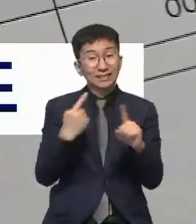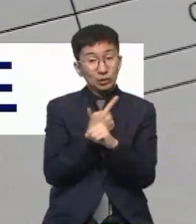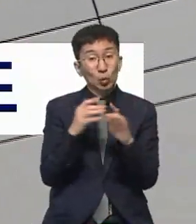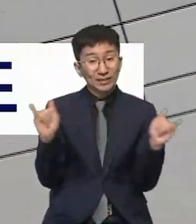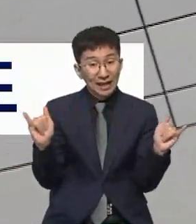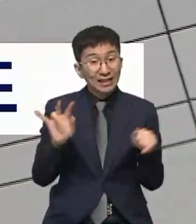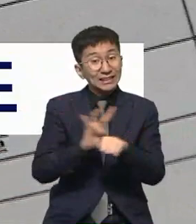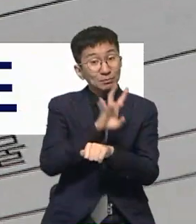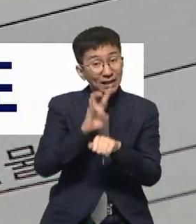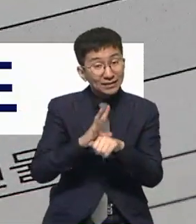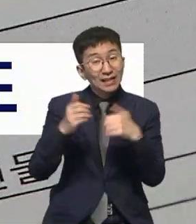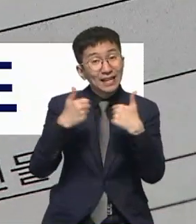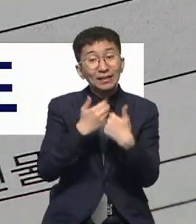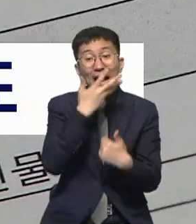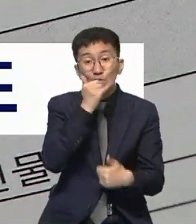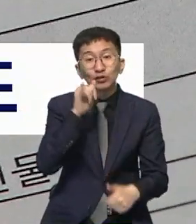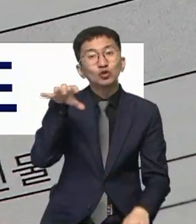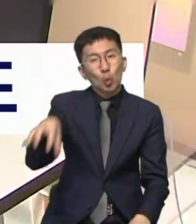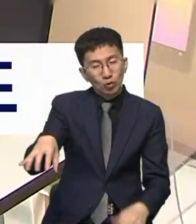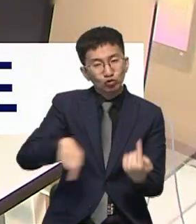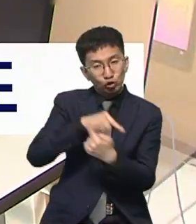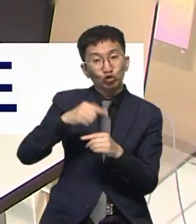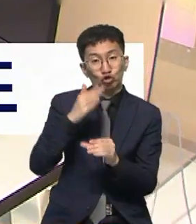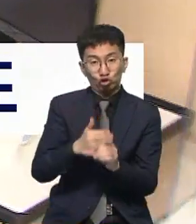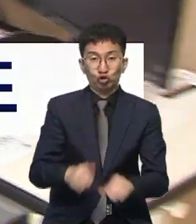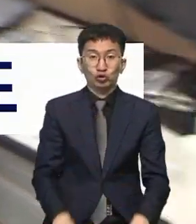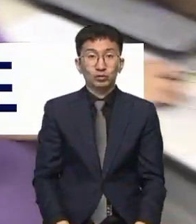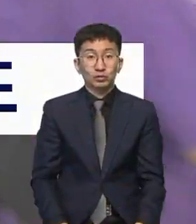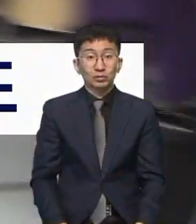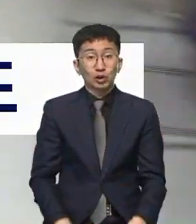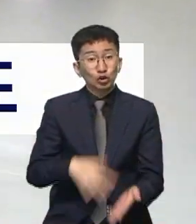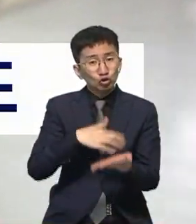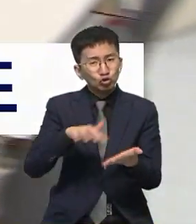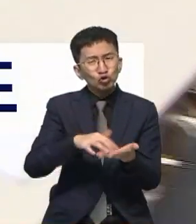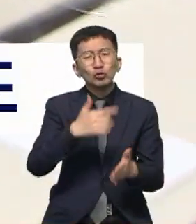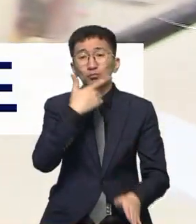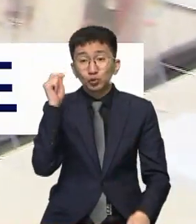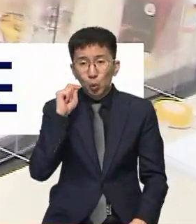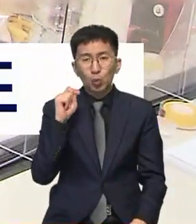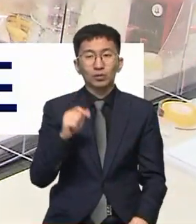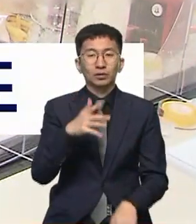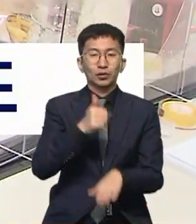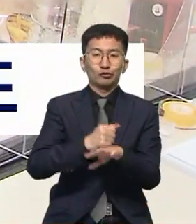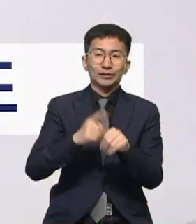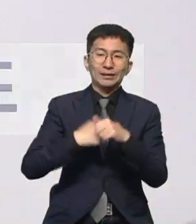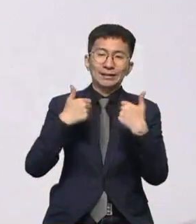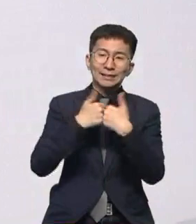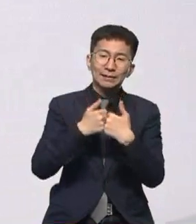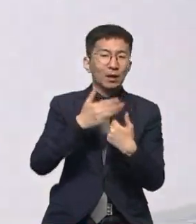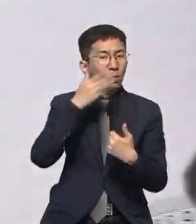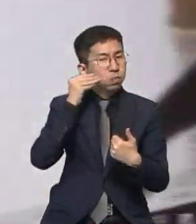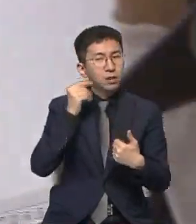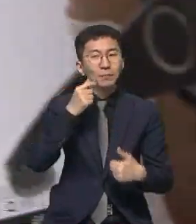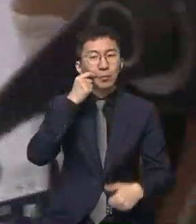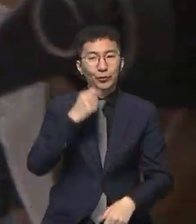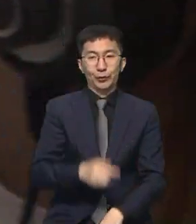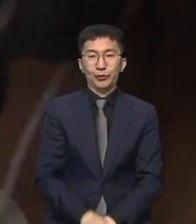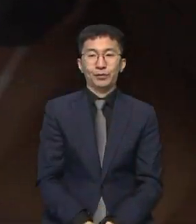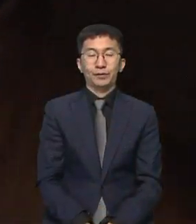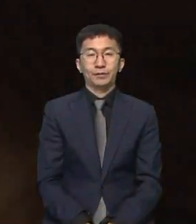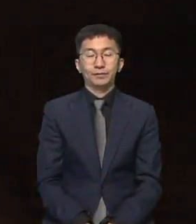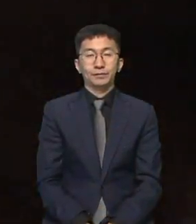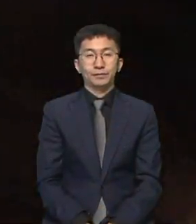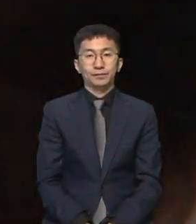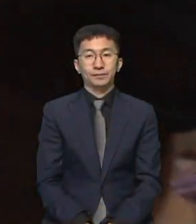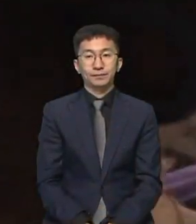수 있는 의료 상담 센터를 운영하고 있지만 센터 수가 부족한 일부 지역에선 상담이 원활하지 않을 수 있습니다.